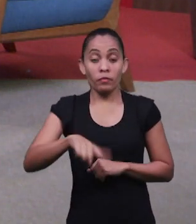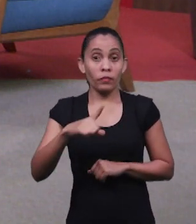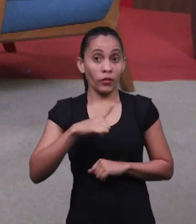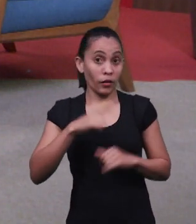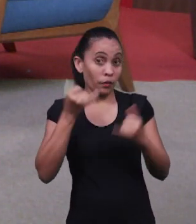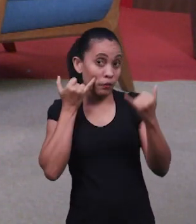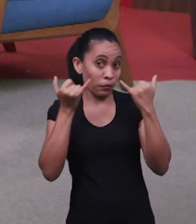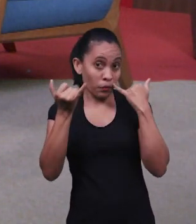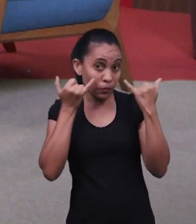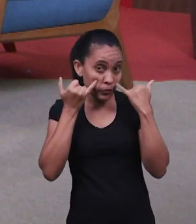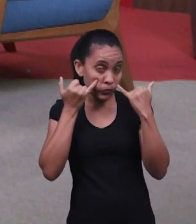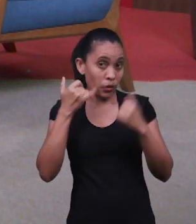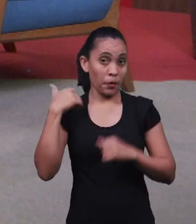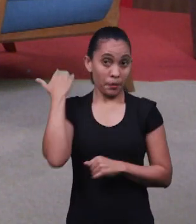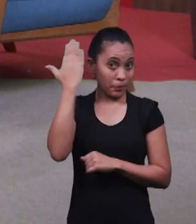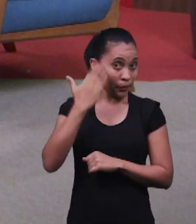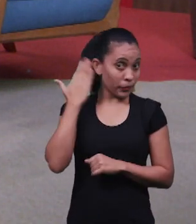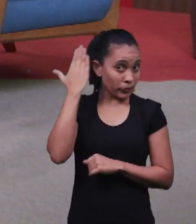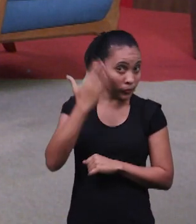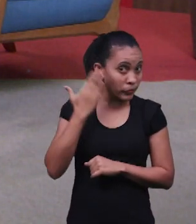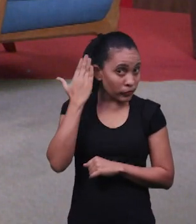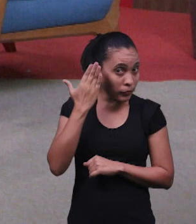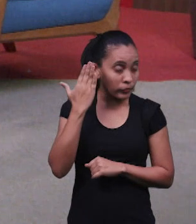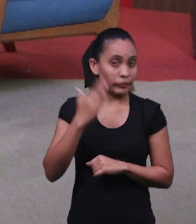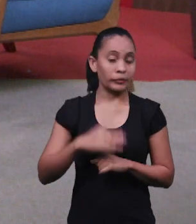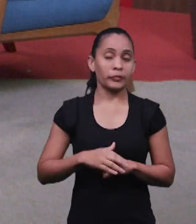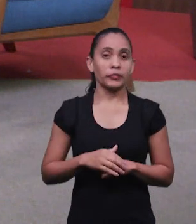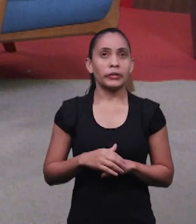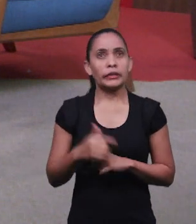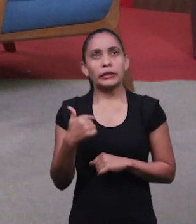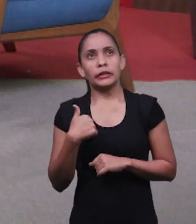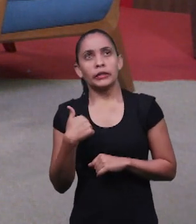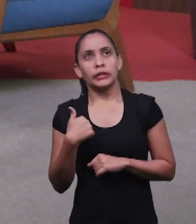des informations, des messages.